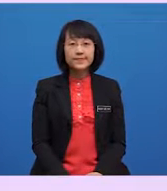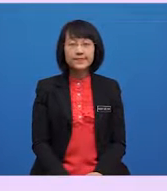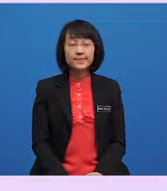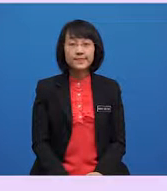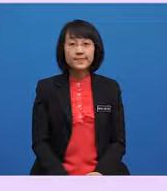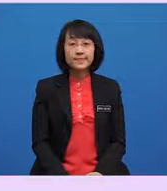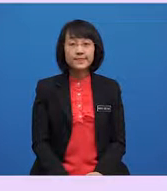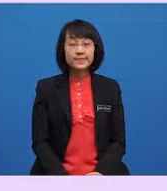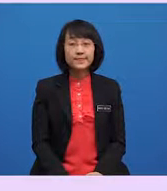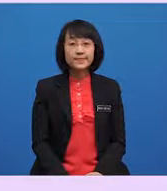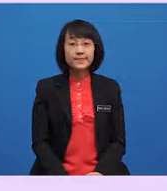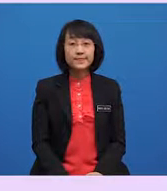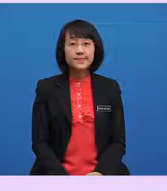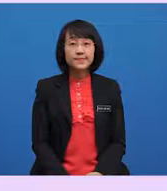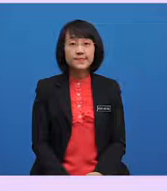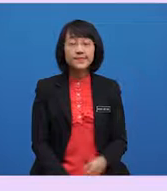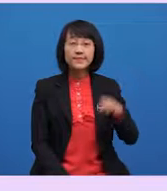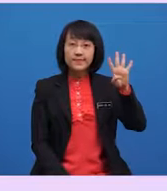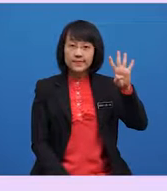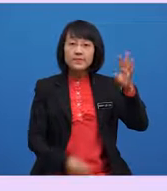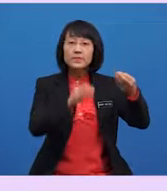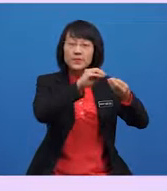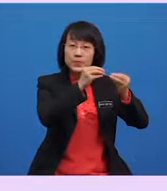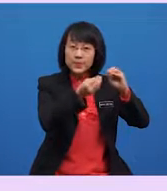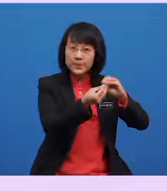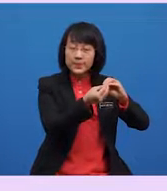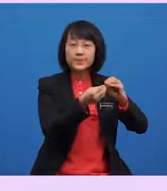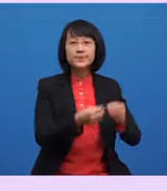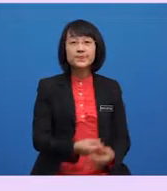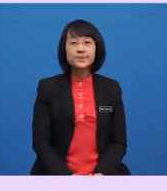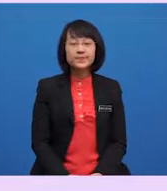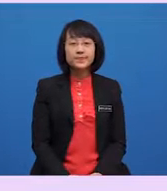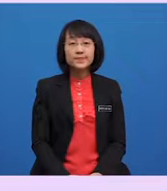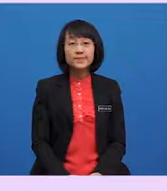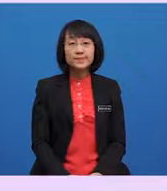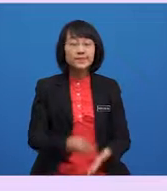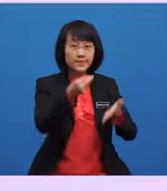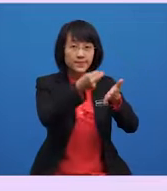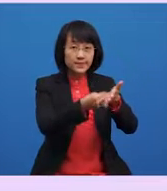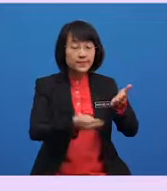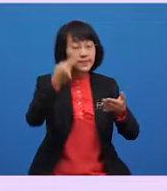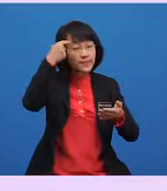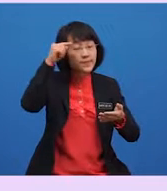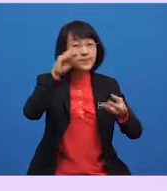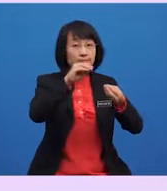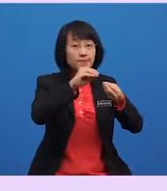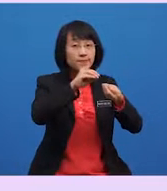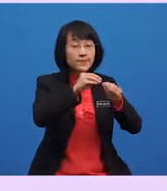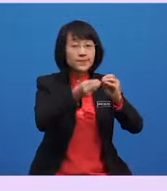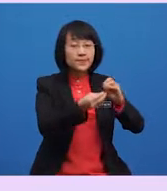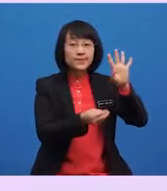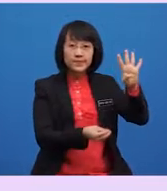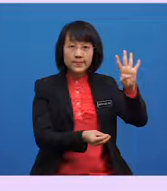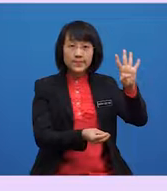Angka 4 tersebut ialah nombor bulat. Nilai bagi angka tersebut ialah